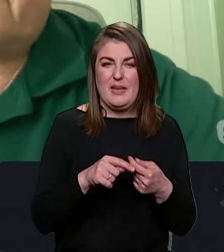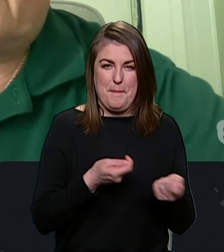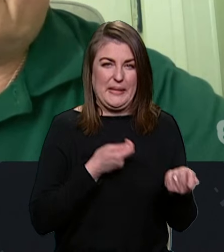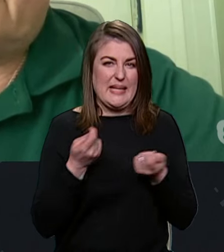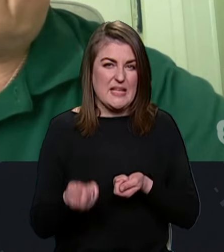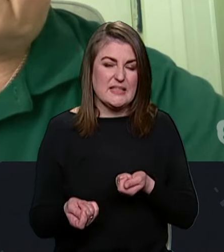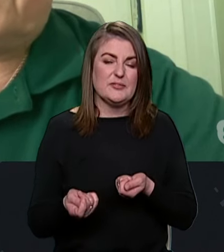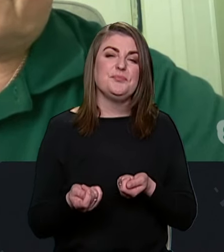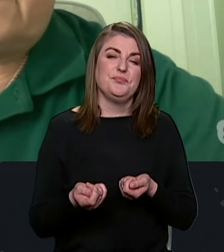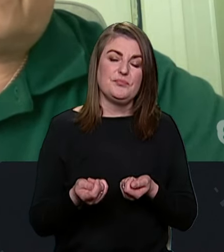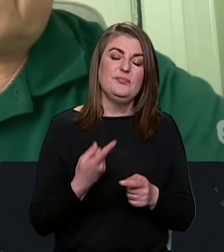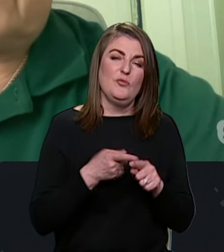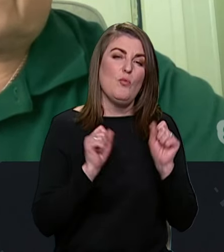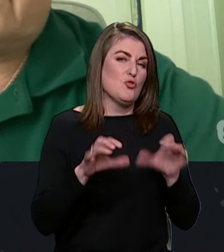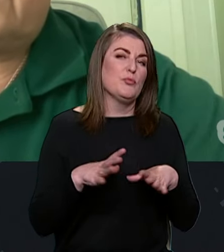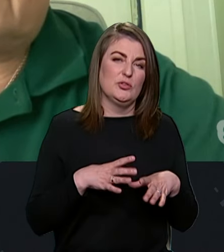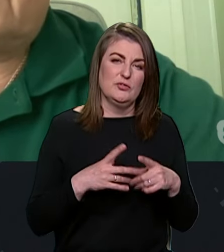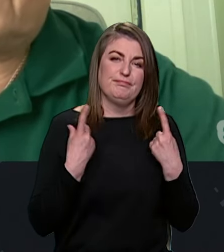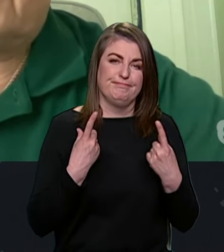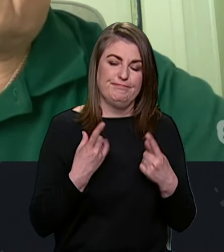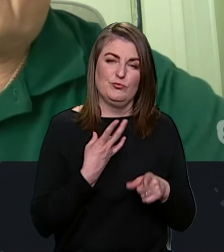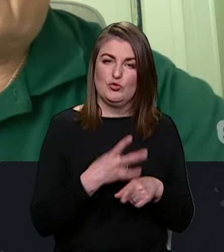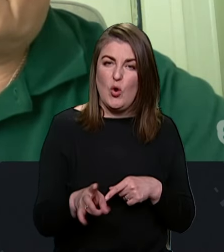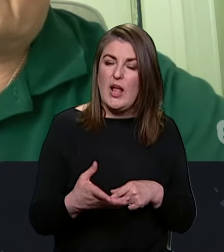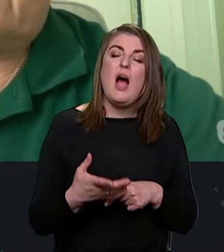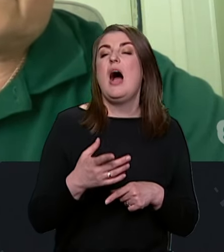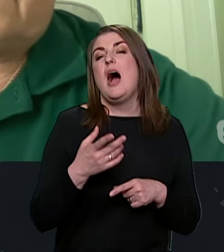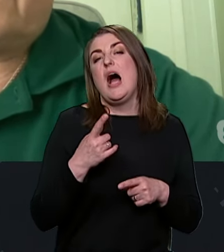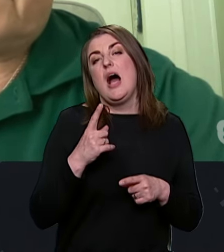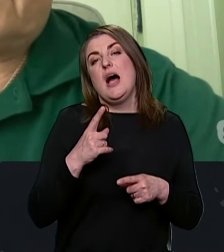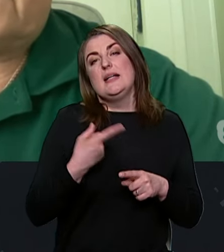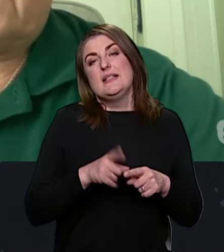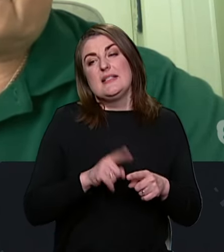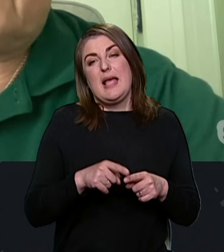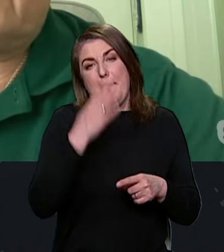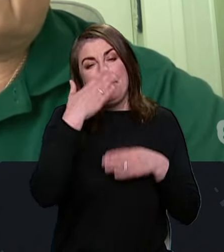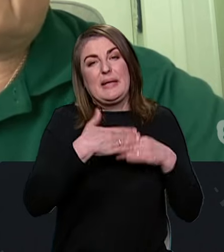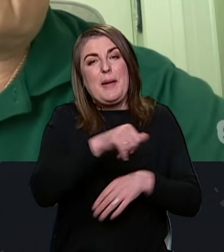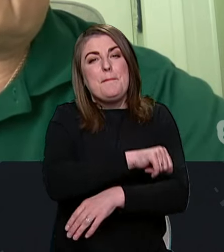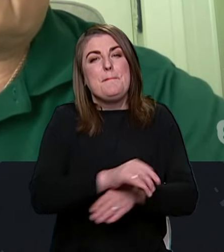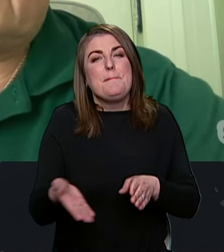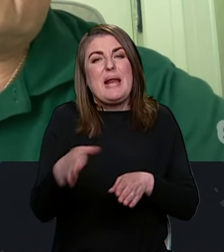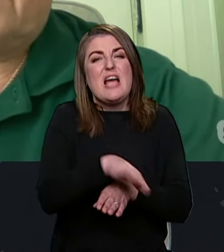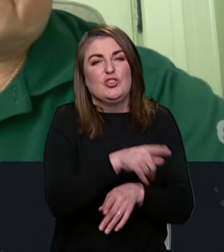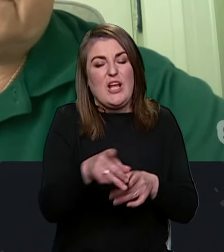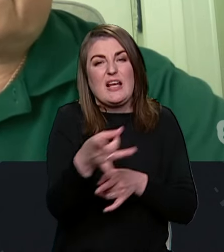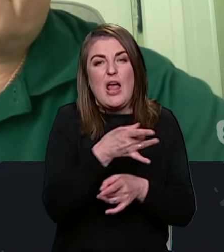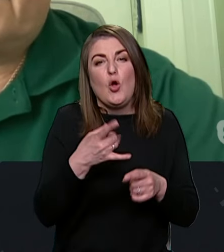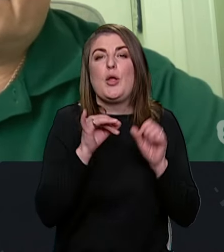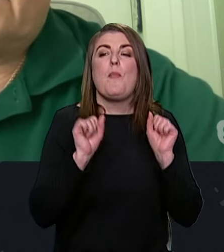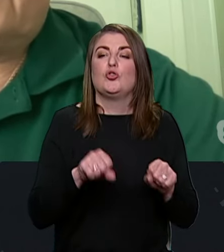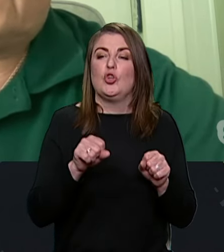принести, в принципі, вона може бути суттєвою. Опять же, це в оцих прибережних районах і,